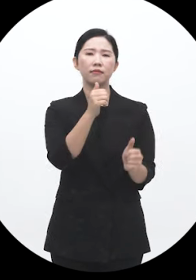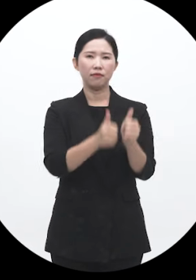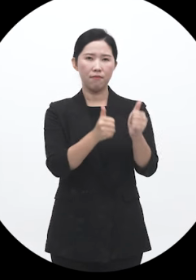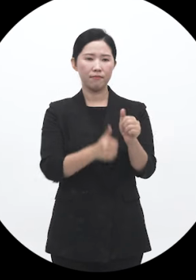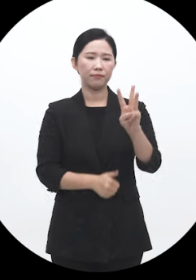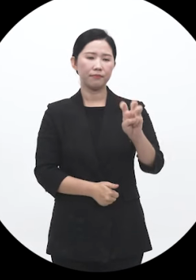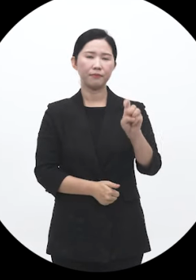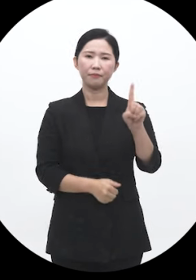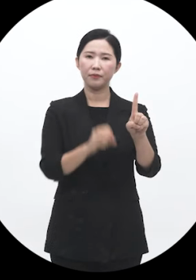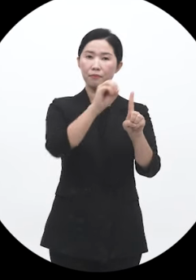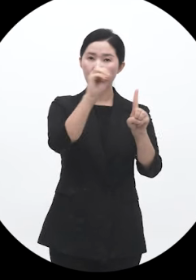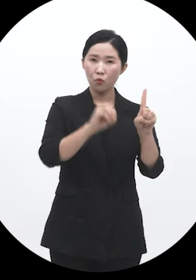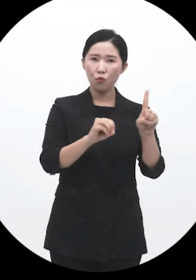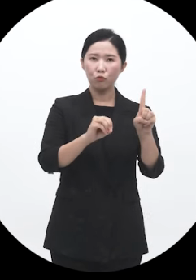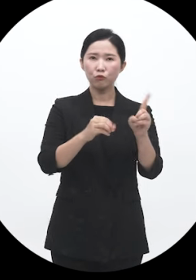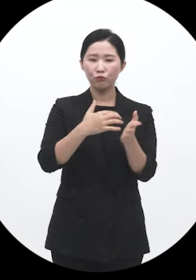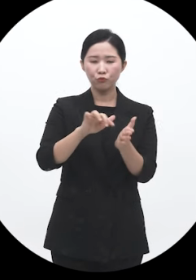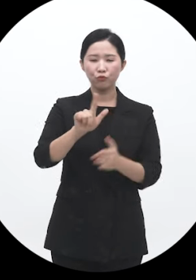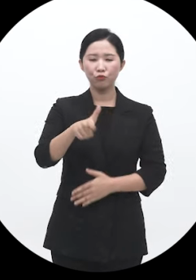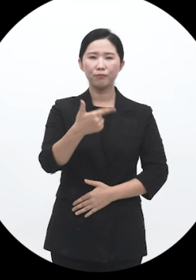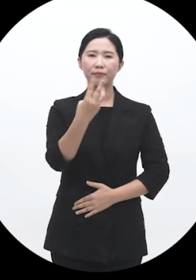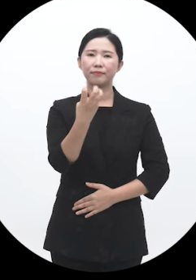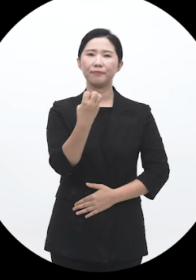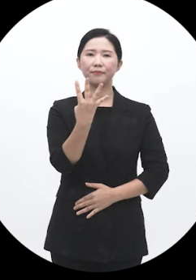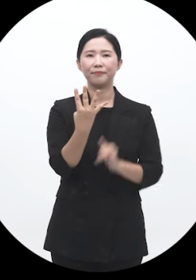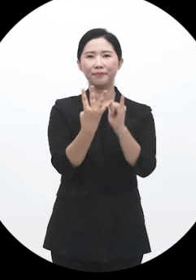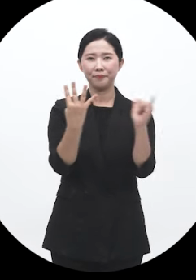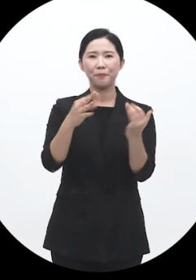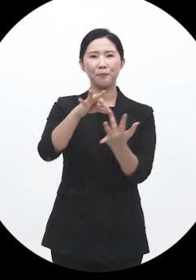31%인 634명을 선발합니다.